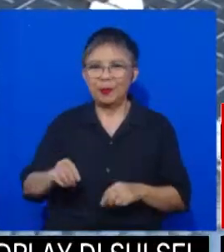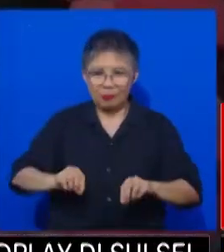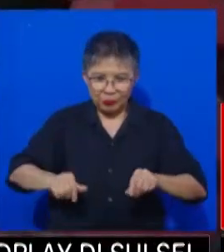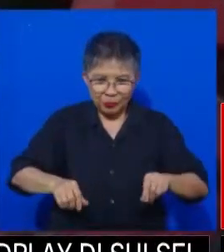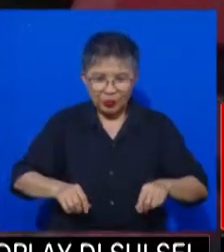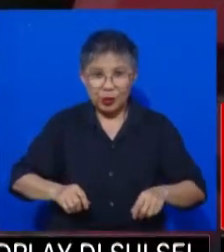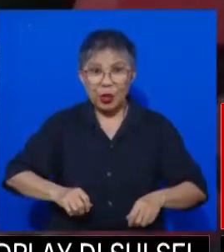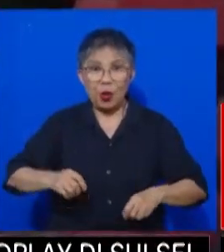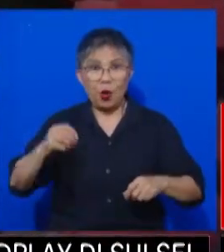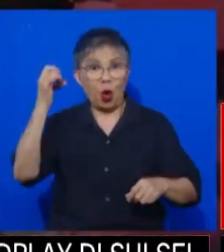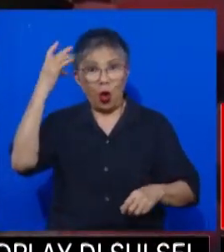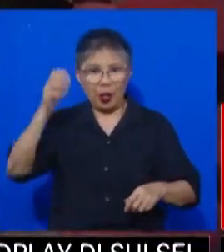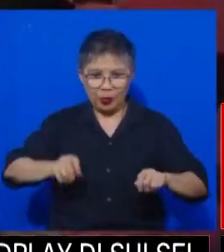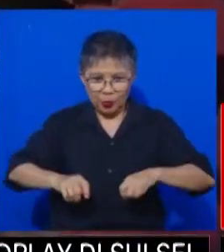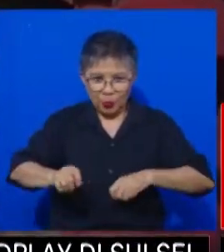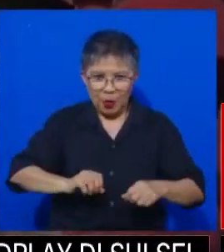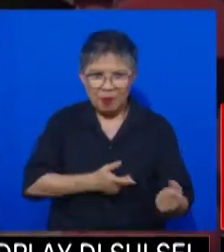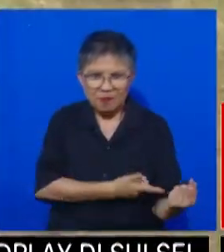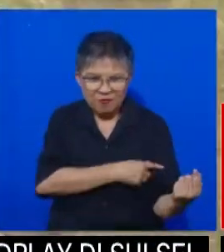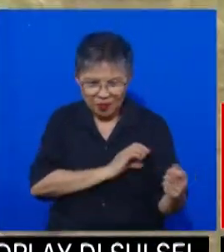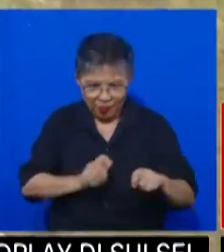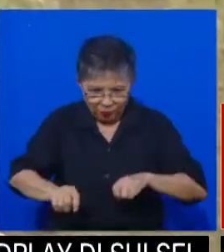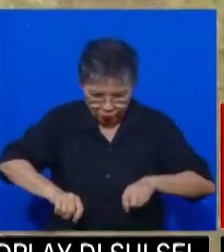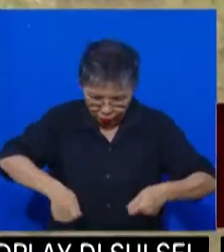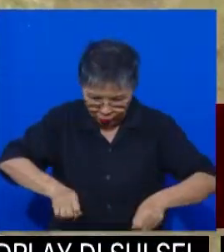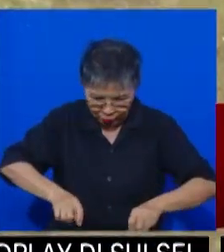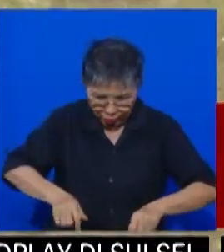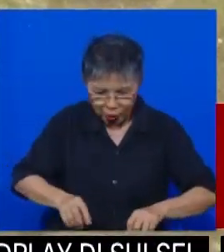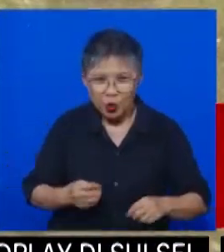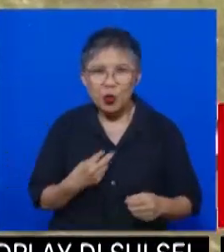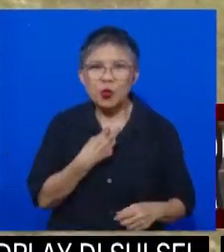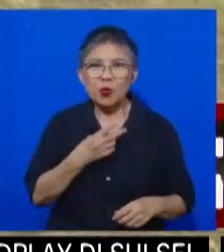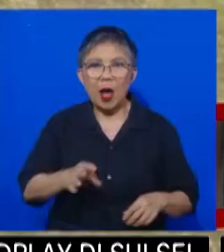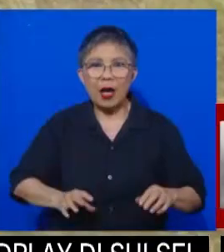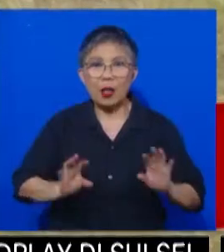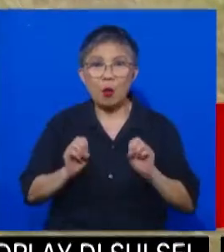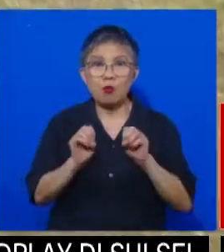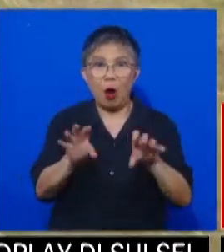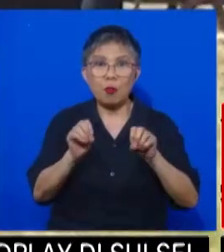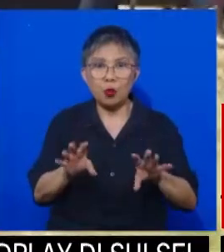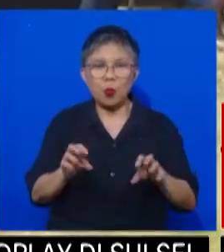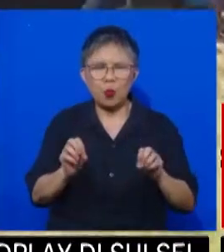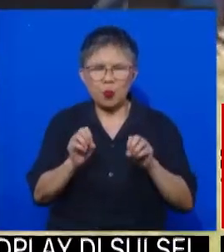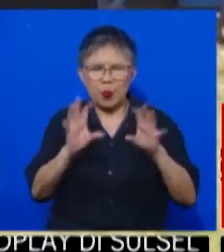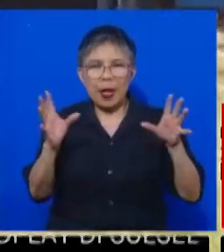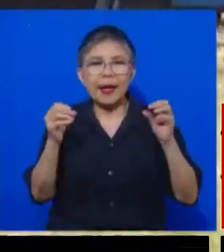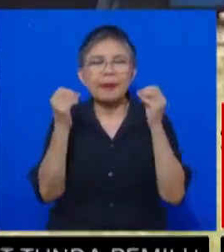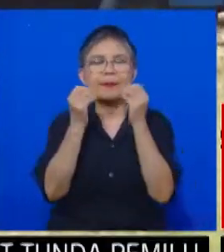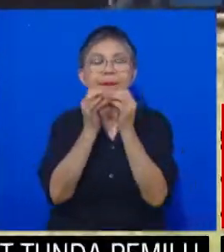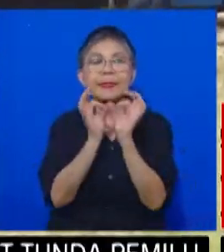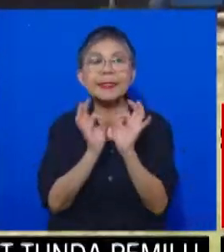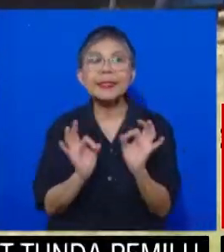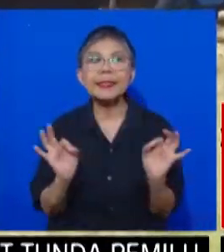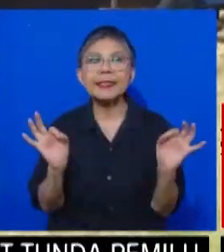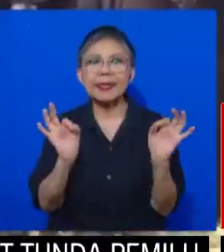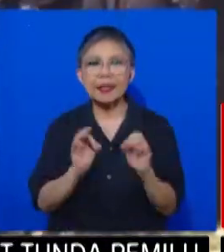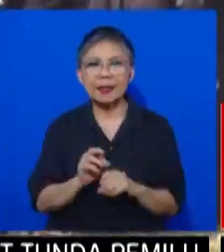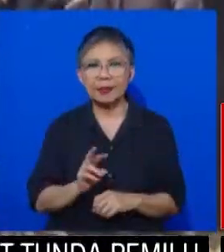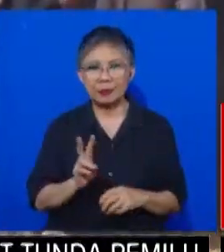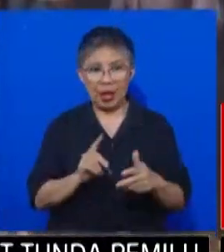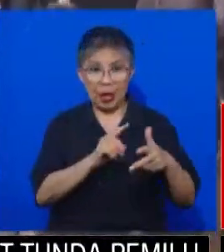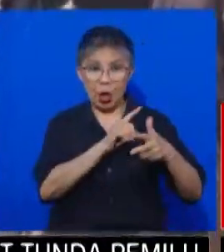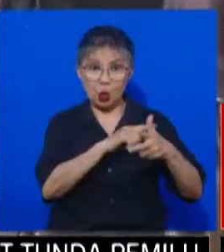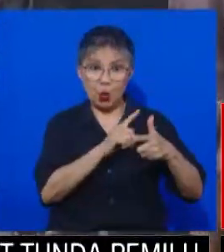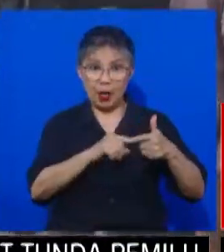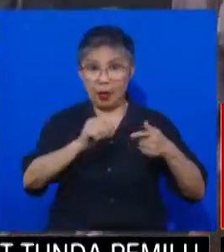Para sound engineer beradu skill membuat formula agar suara yang dihasilkan keras dan jernih. Ada dua kategori